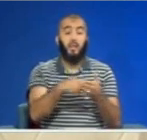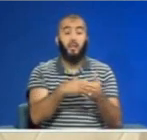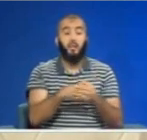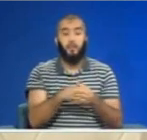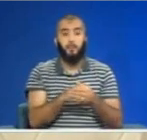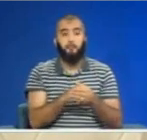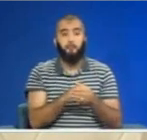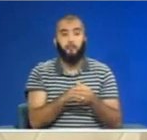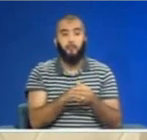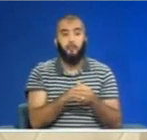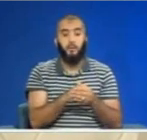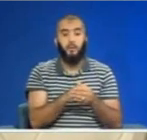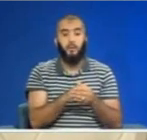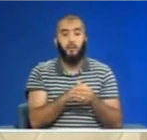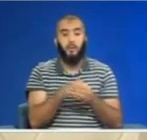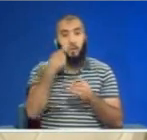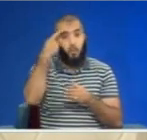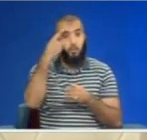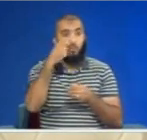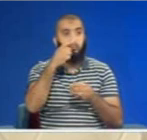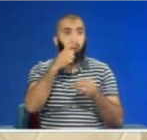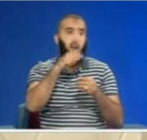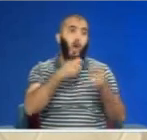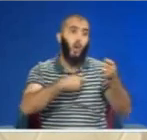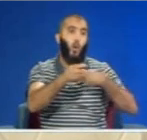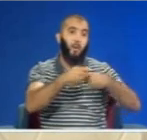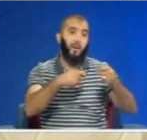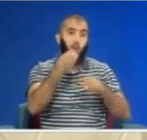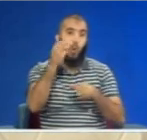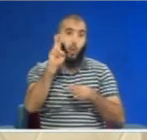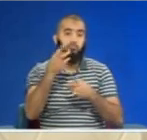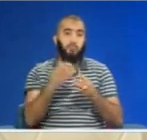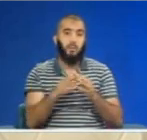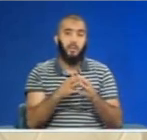إليه في حق شراء وبيع في مجوهرات